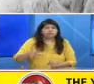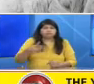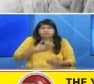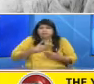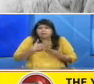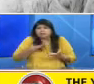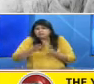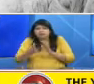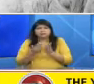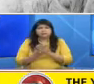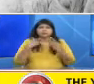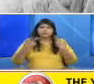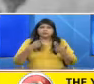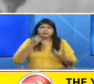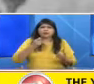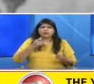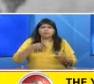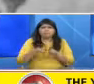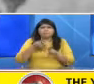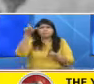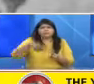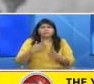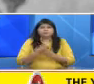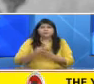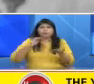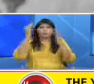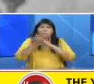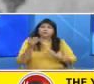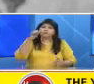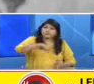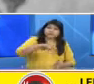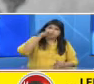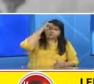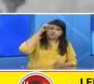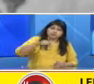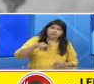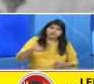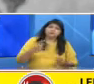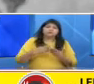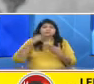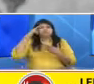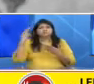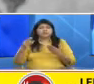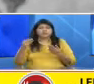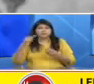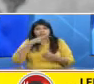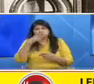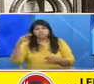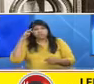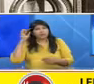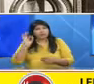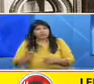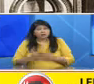वाला भारत का एक युवा सन्यासी दुनिया के अंदर भारत की एक तेजस्वी पहचान छोड़ करके आ